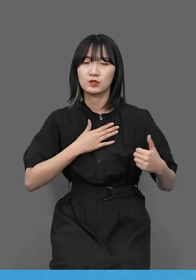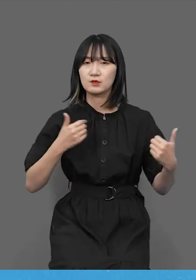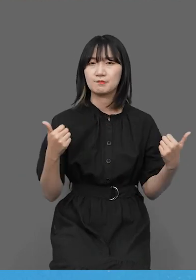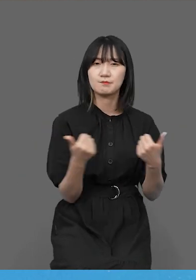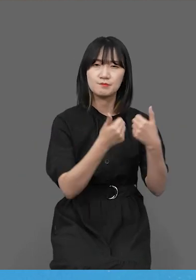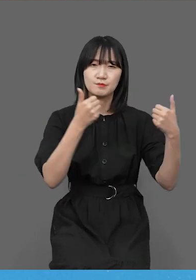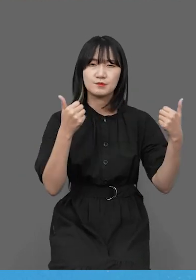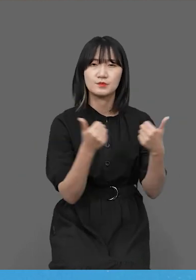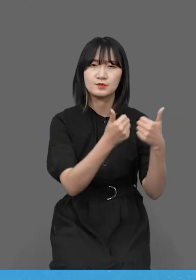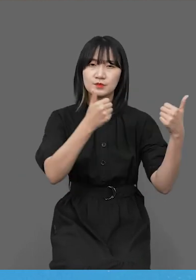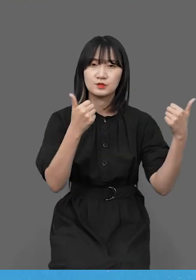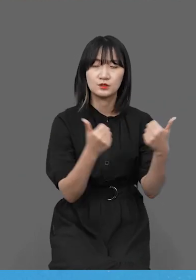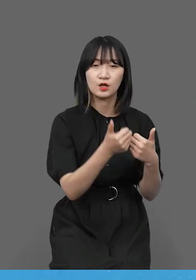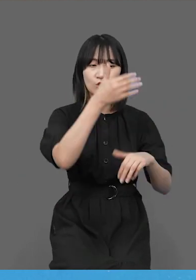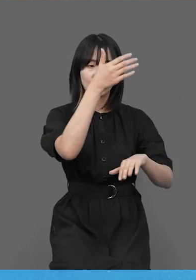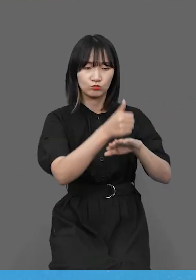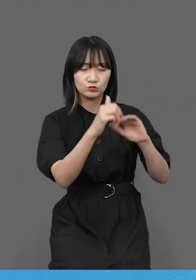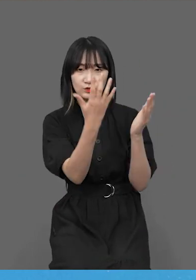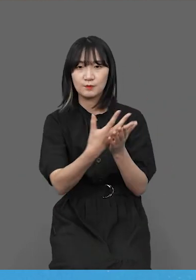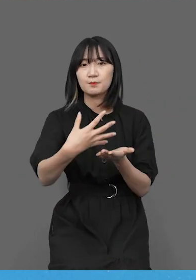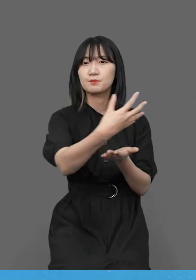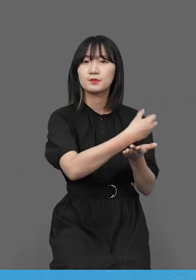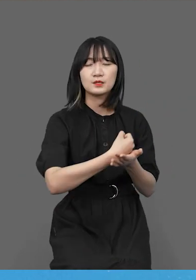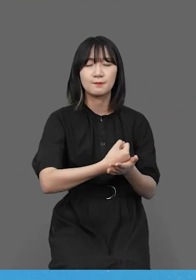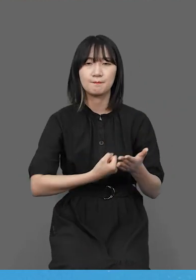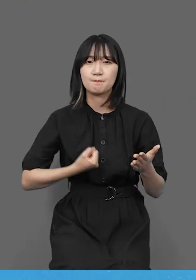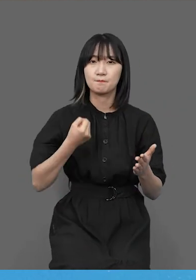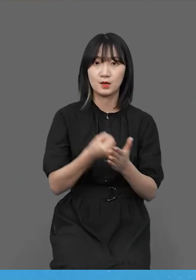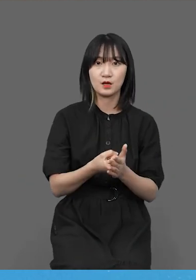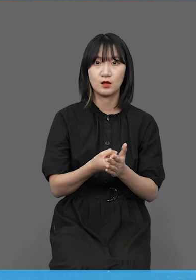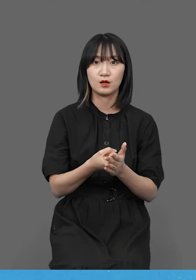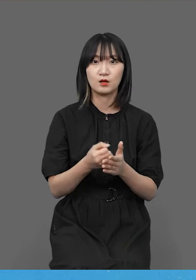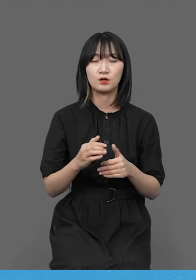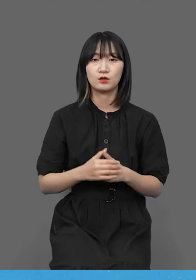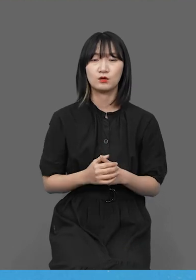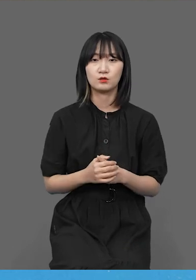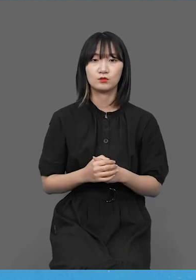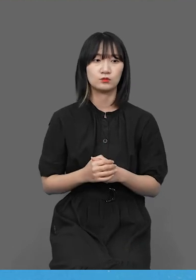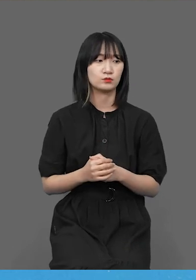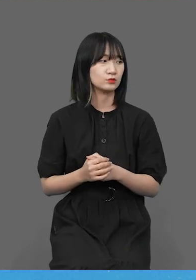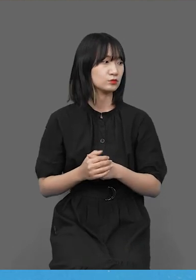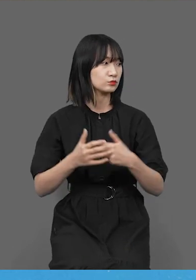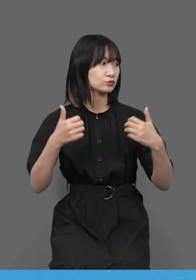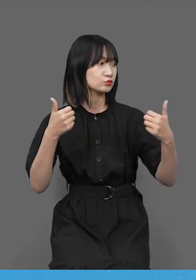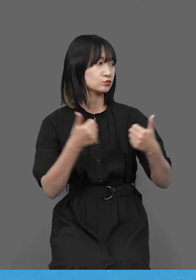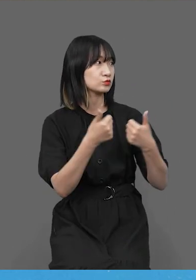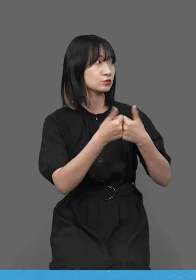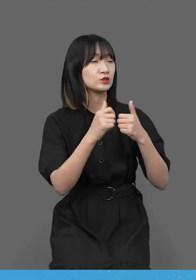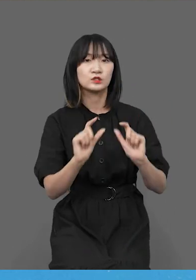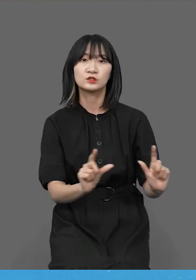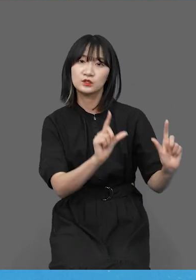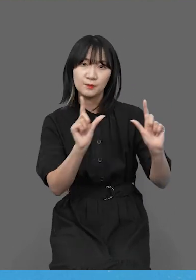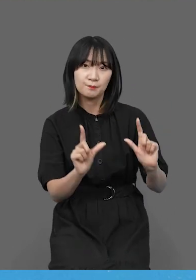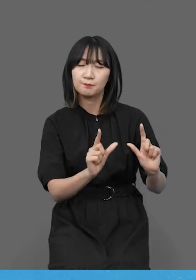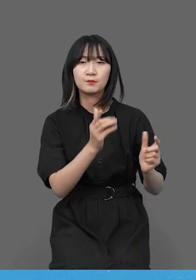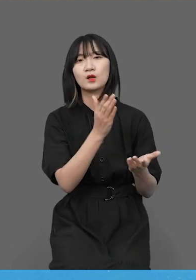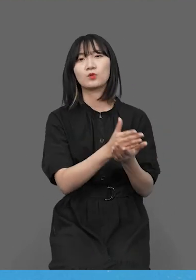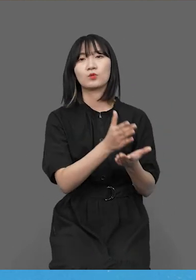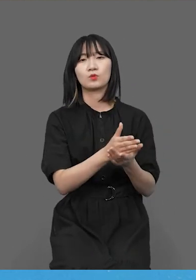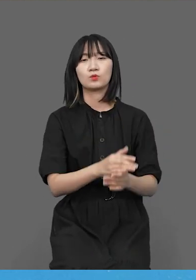투쟁해서 다 따내고 말겠다라고 하는 그런 정말 투쟁의 삶을 사는 게